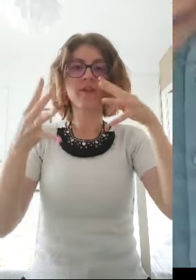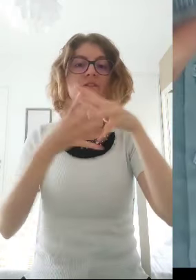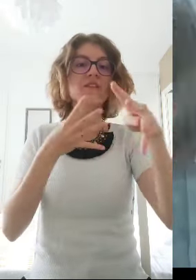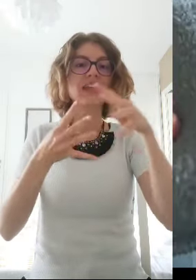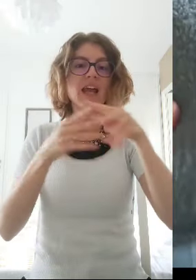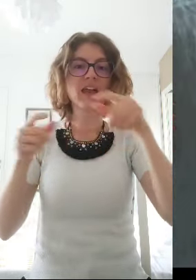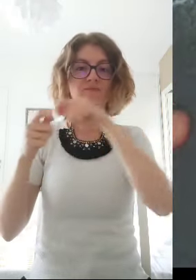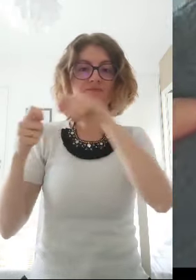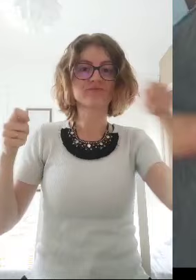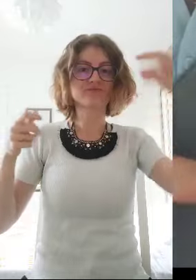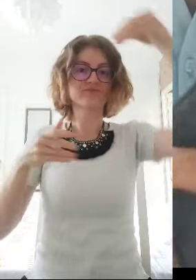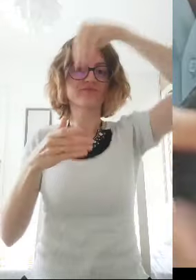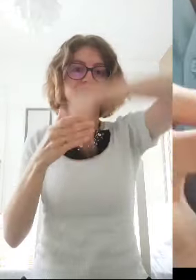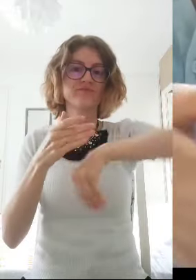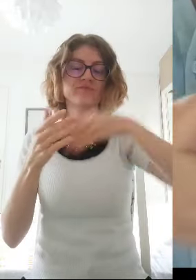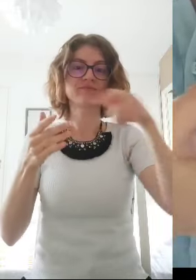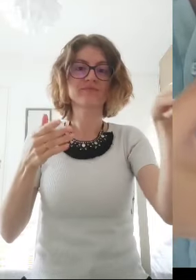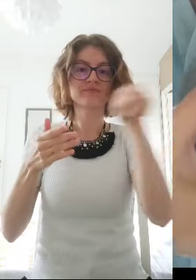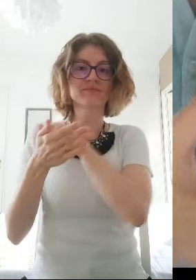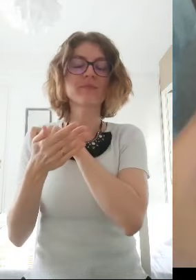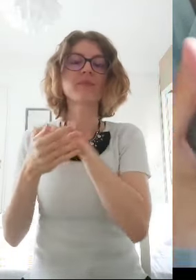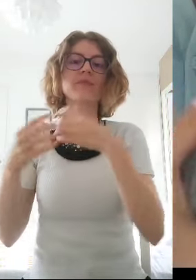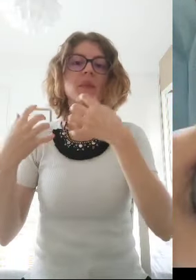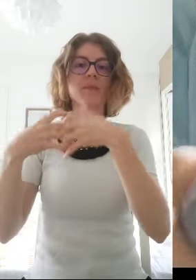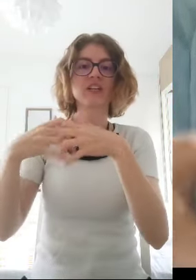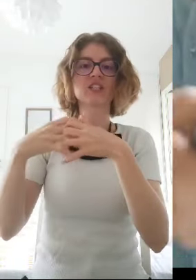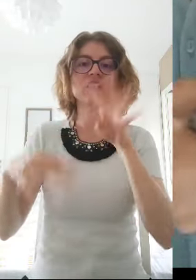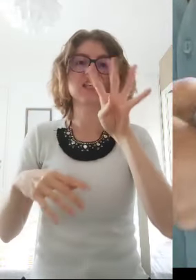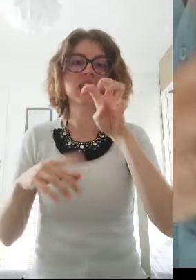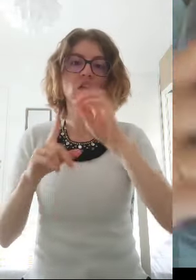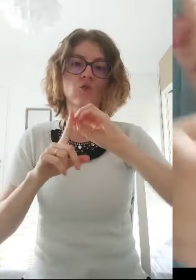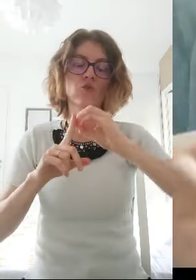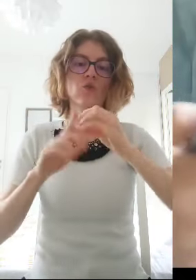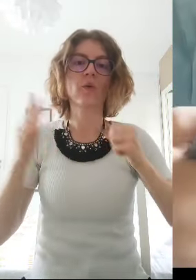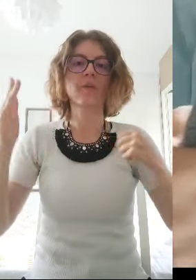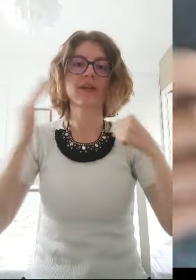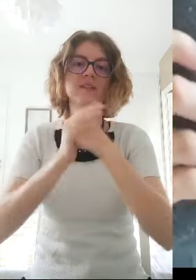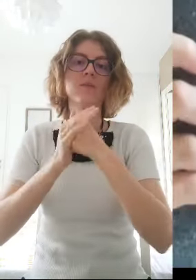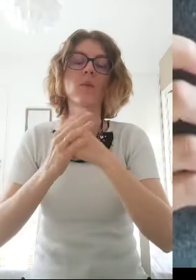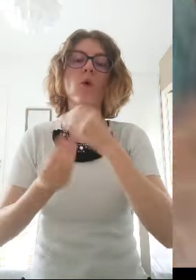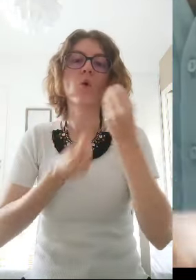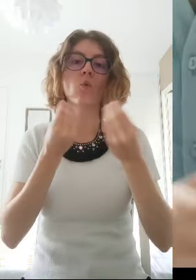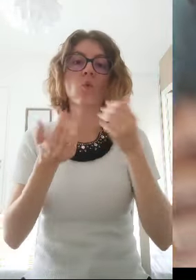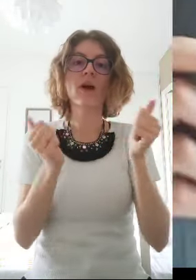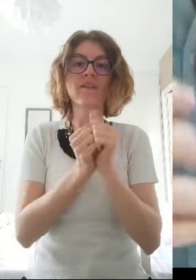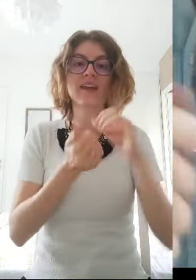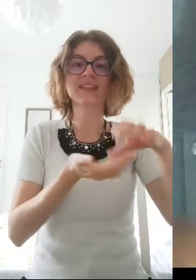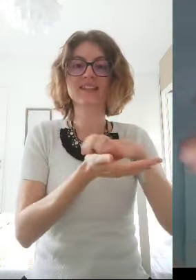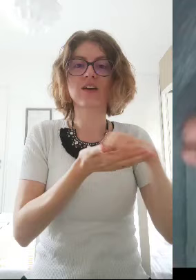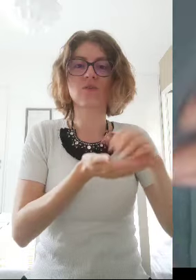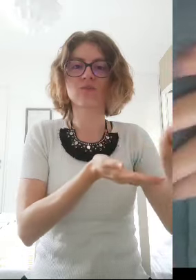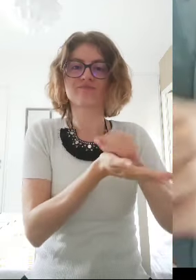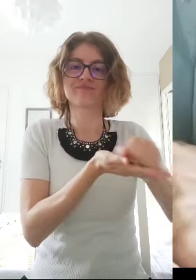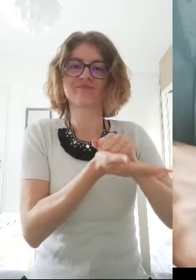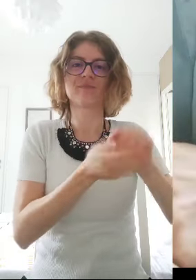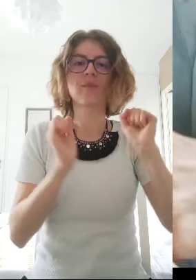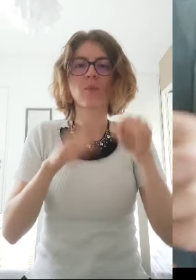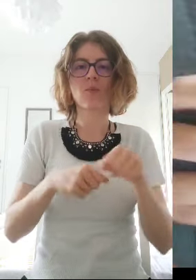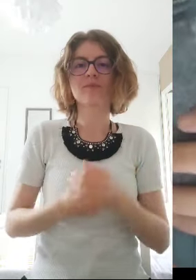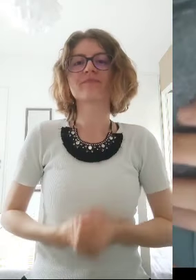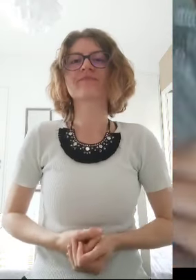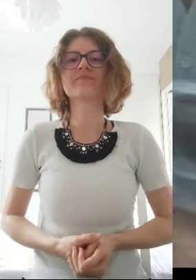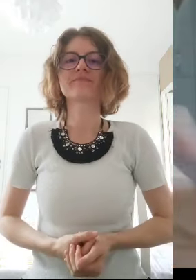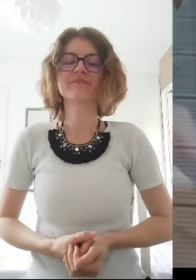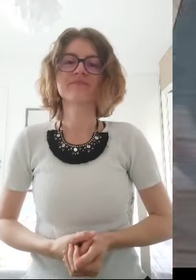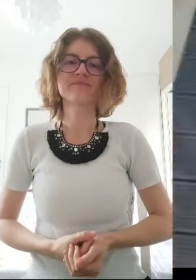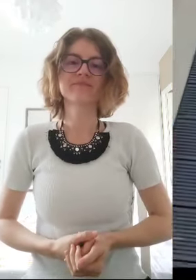degrés, ou sinon vous pouvez le nettoyer à la main avec le net épure et votre petite brosse coccinelle pour pouvoir passer un petit coup dessus. Maintenant, c'est parti pour